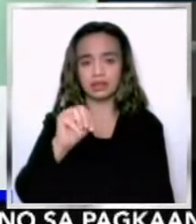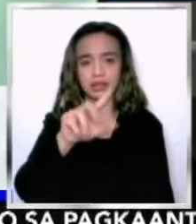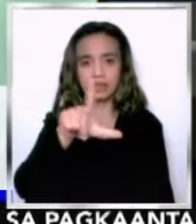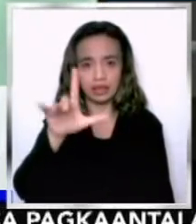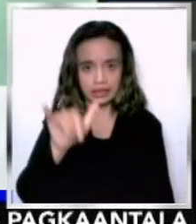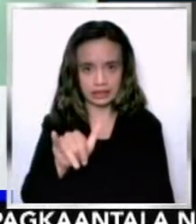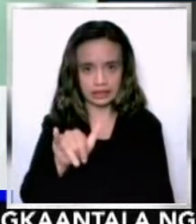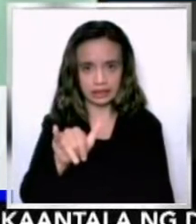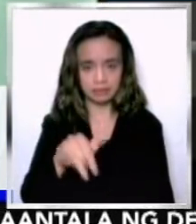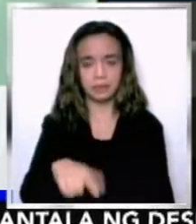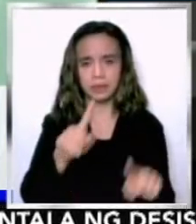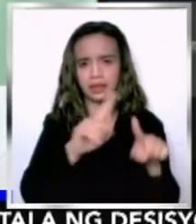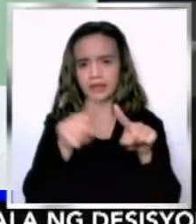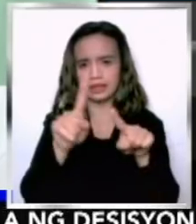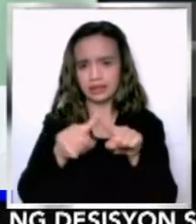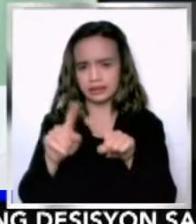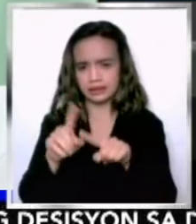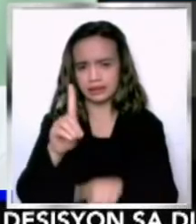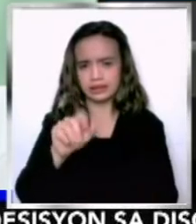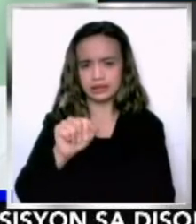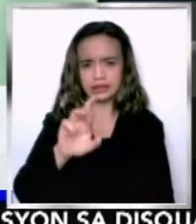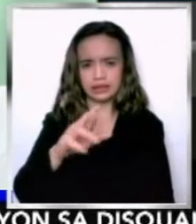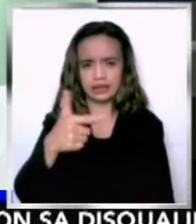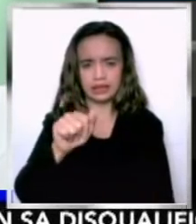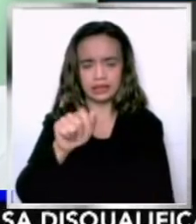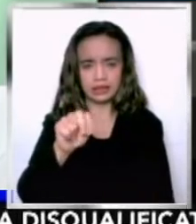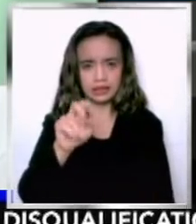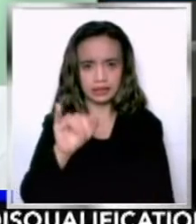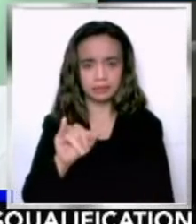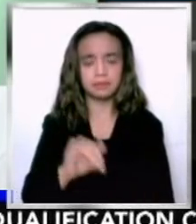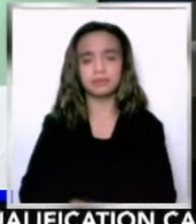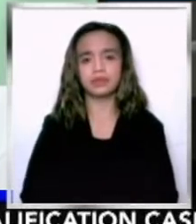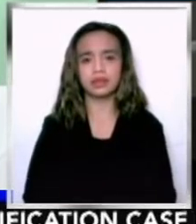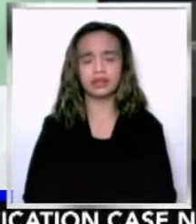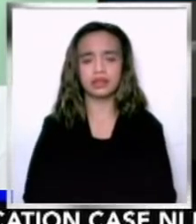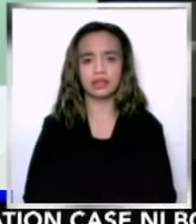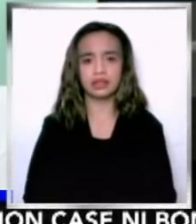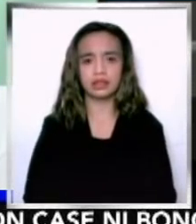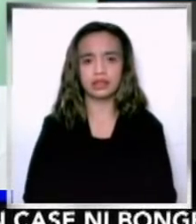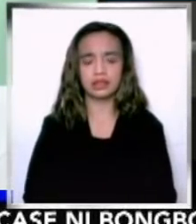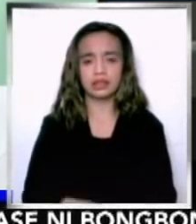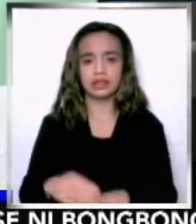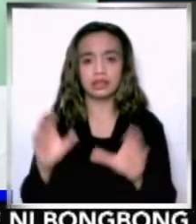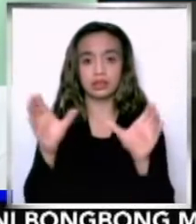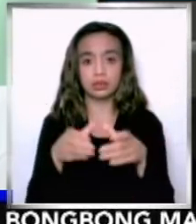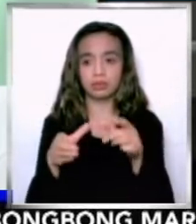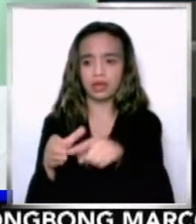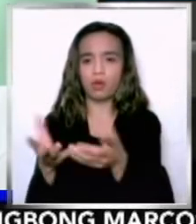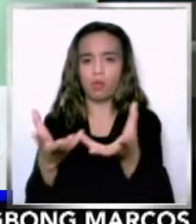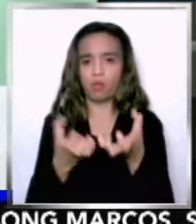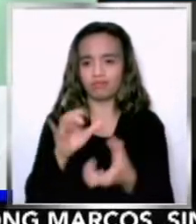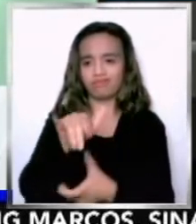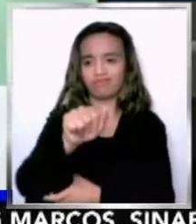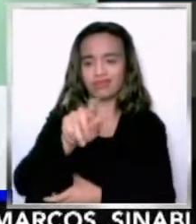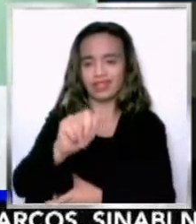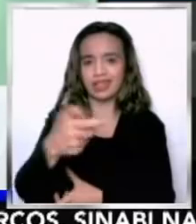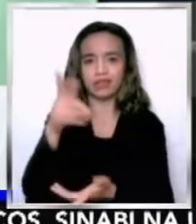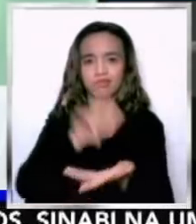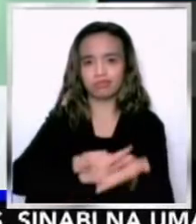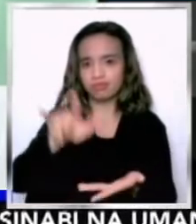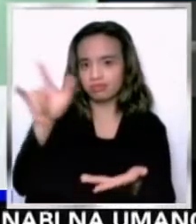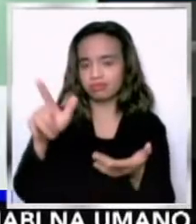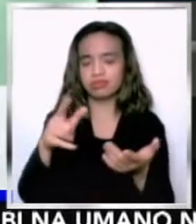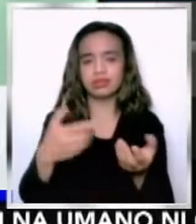Twinkle Dargani, Crizel Mago at Wang Suyen. Ipinadedeport naman ng komite si Michael Yang at dalawa pang Chinese national na kasama sa